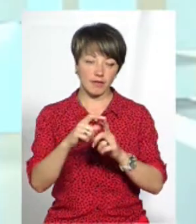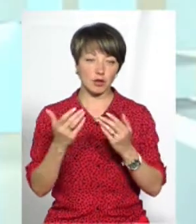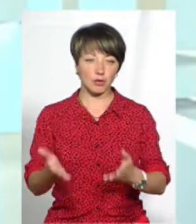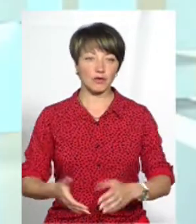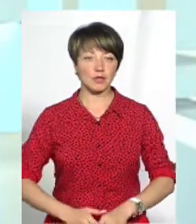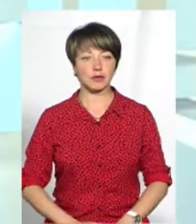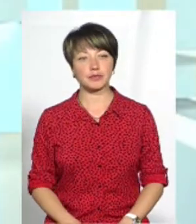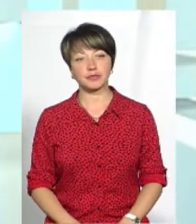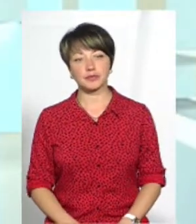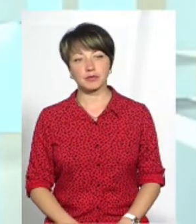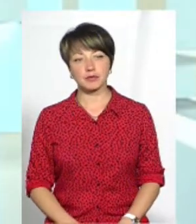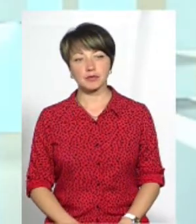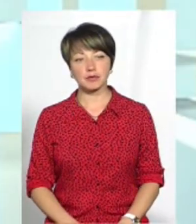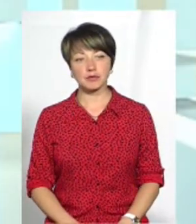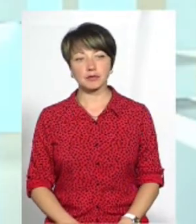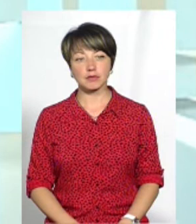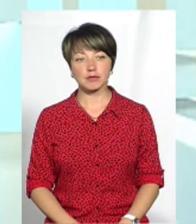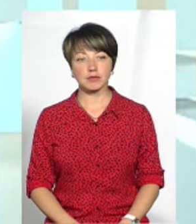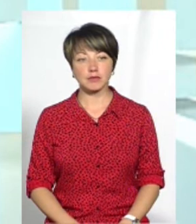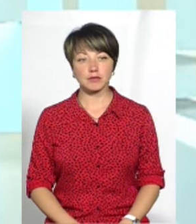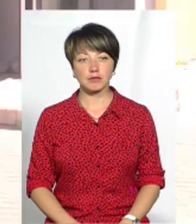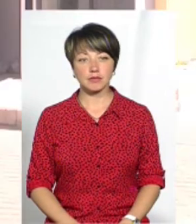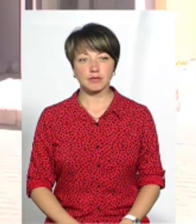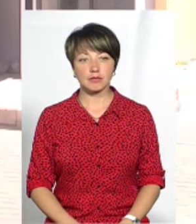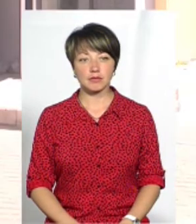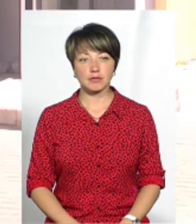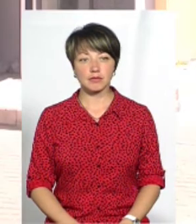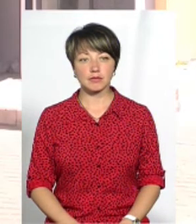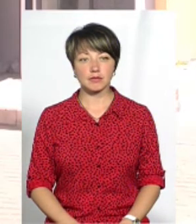для відповідей на їхнє запитання. Прошу.